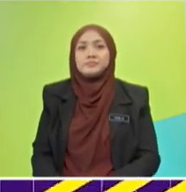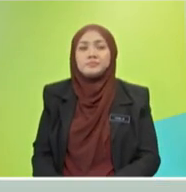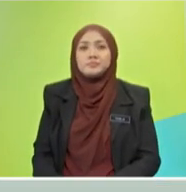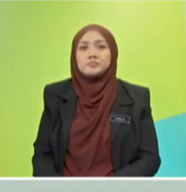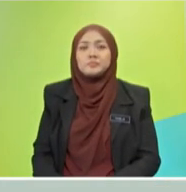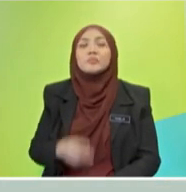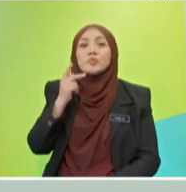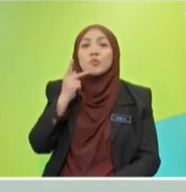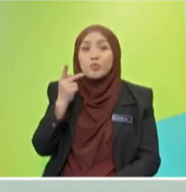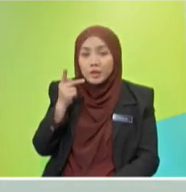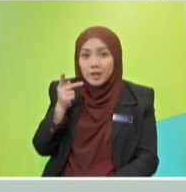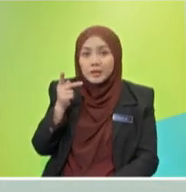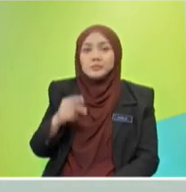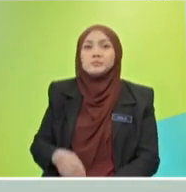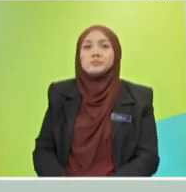75